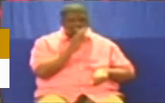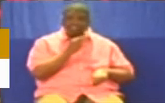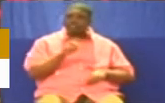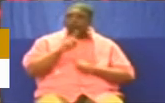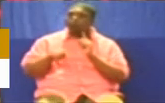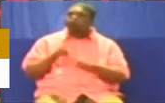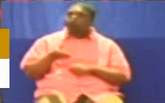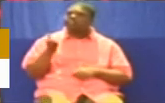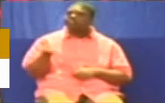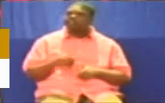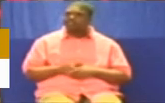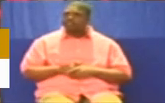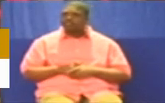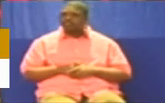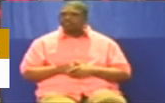waheshimiwa wabunge.